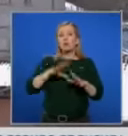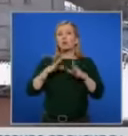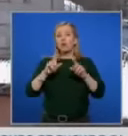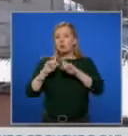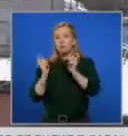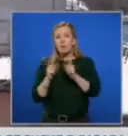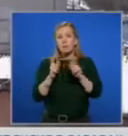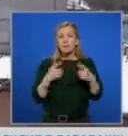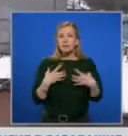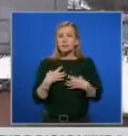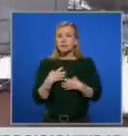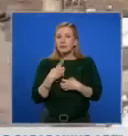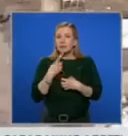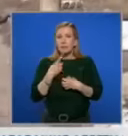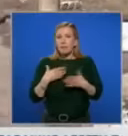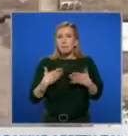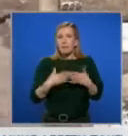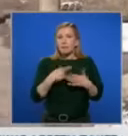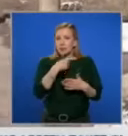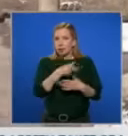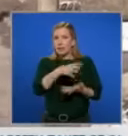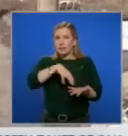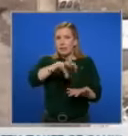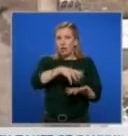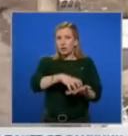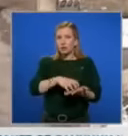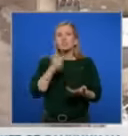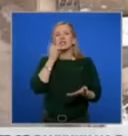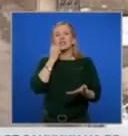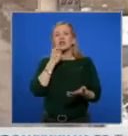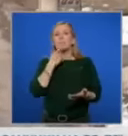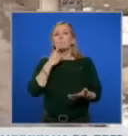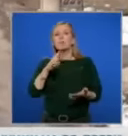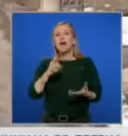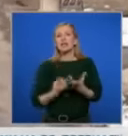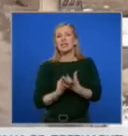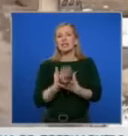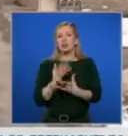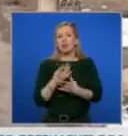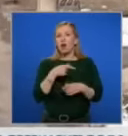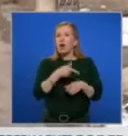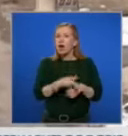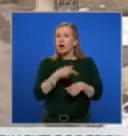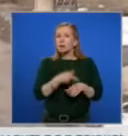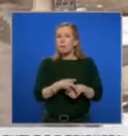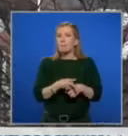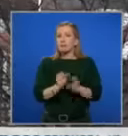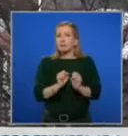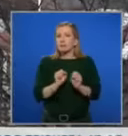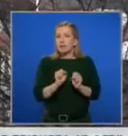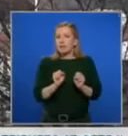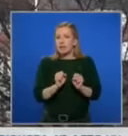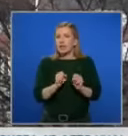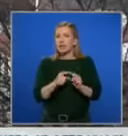за своите близки от пострадалите райони. В село Бял извор роднини на Айлин Канмас се тревожат за нея и семейството